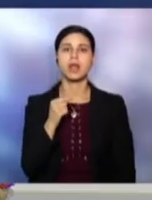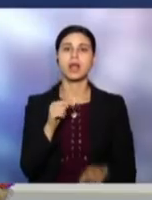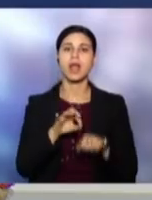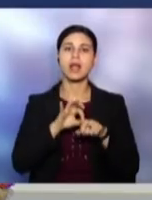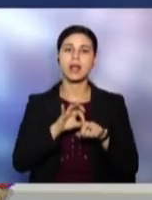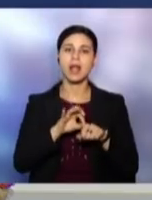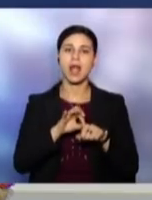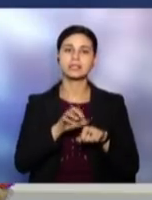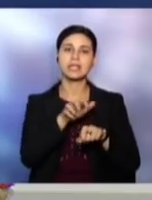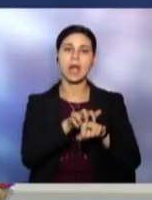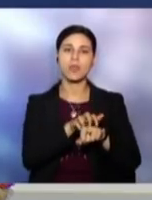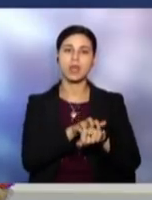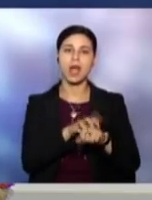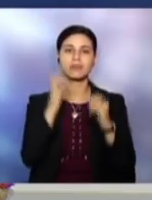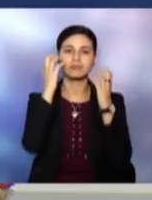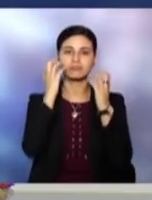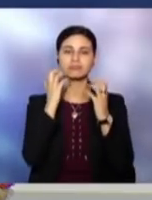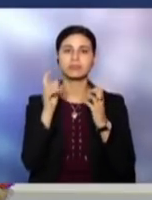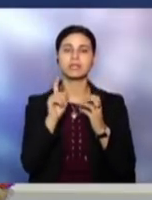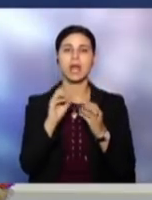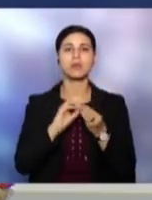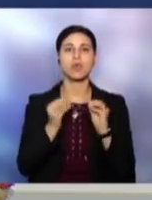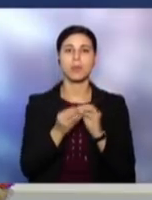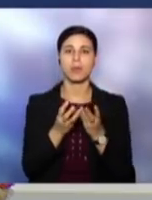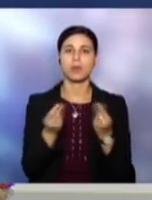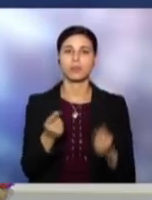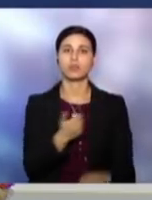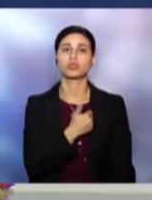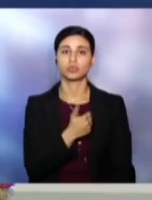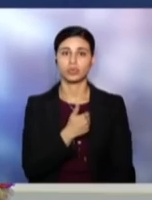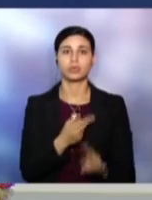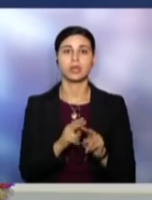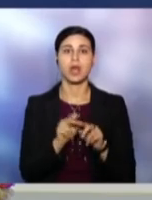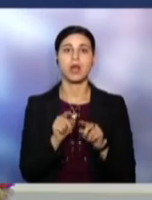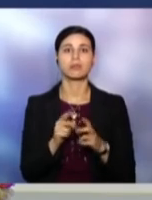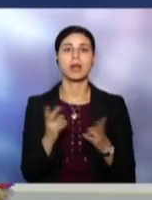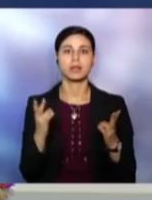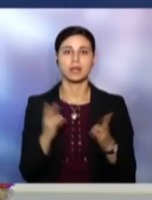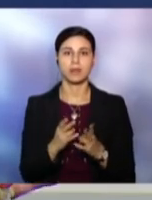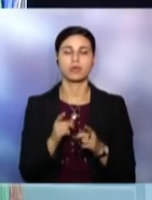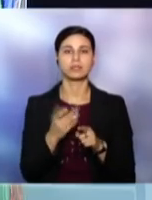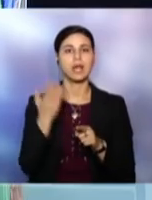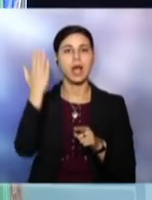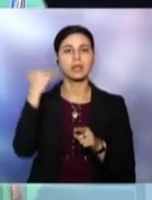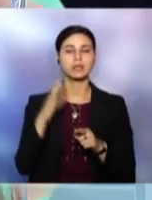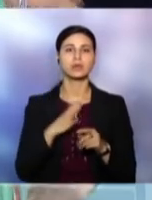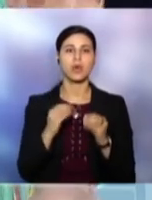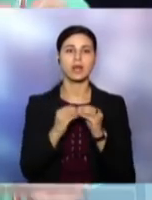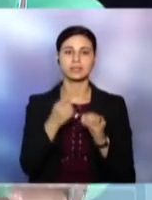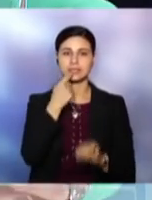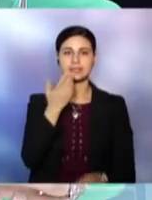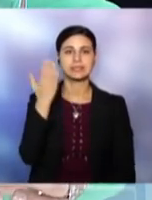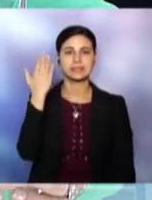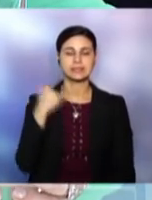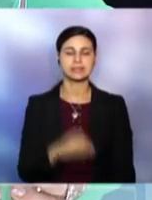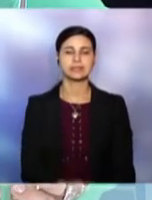სხვა პრობლემა რაღაცნაირად დაემარცხებინა და აი ანტიბიოტიკი, რომელიც გამოიყენეს 10 წლის წინ გამოყენებული